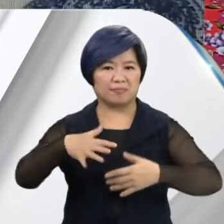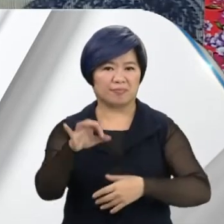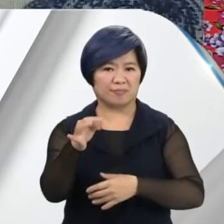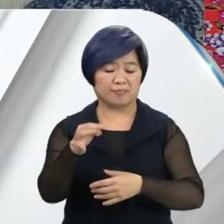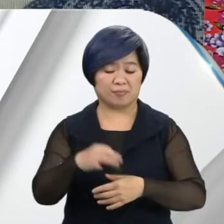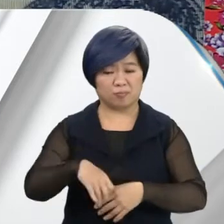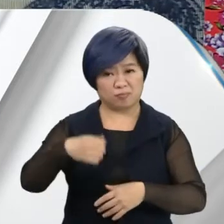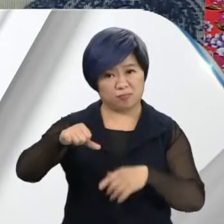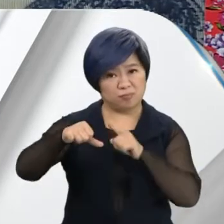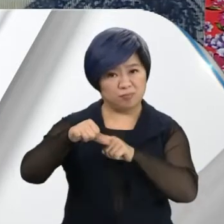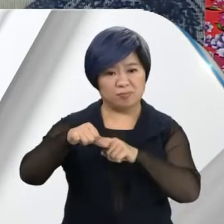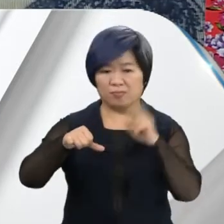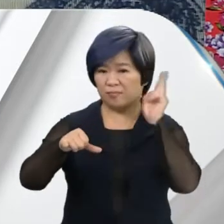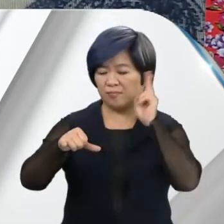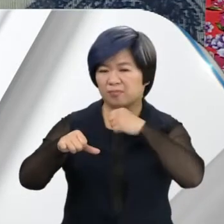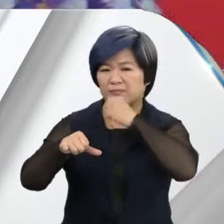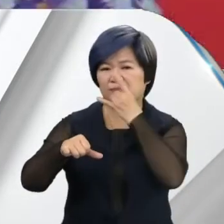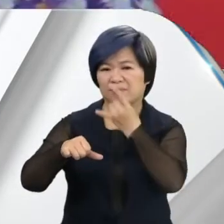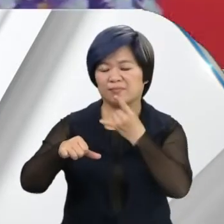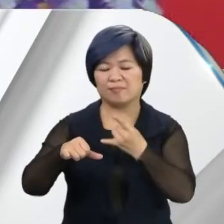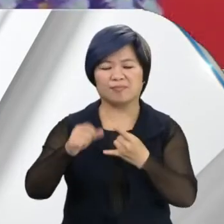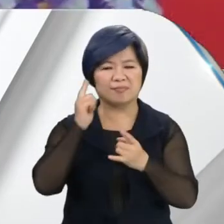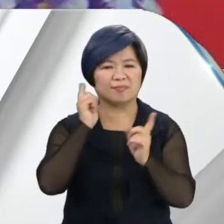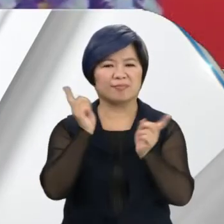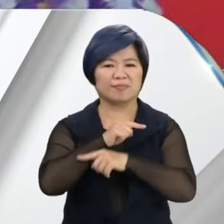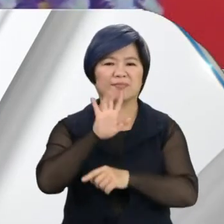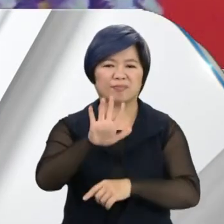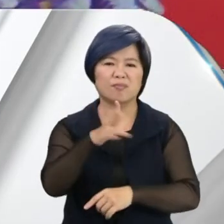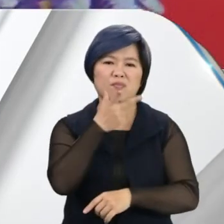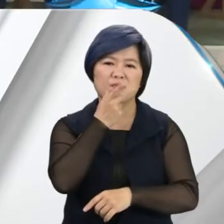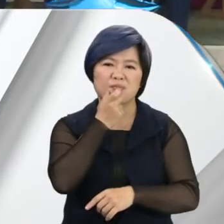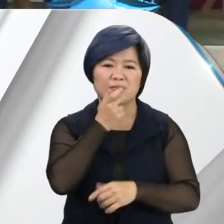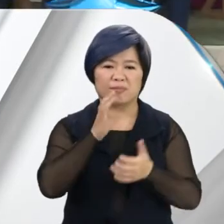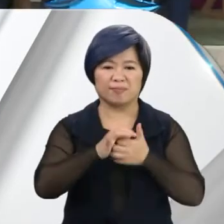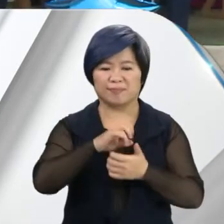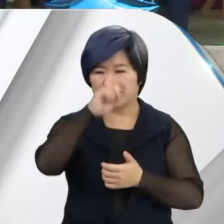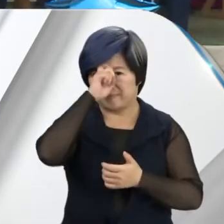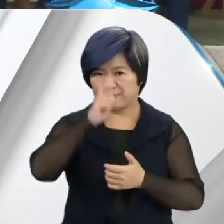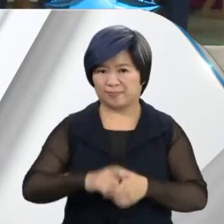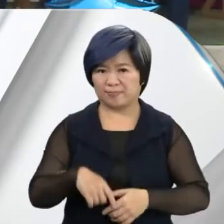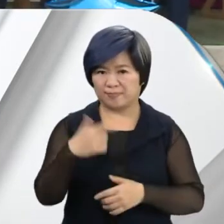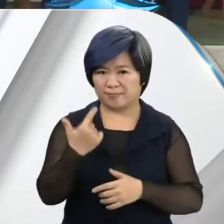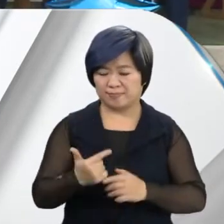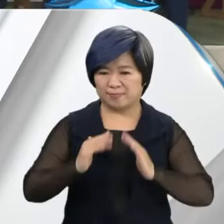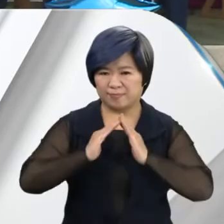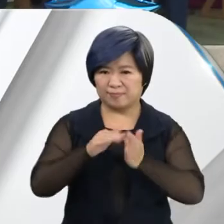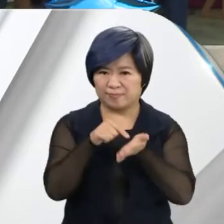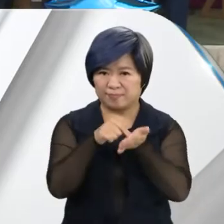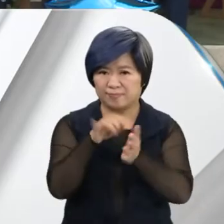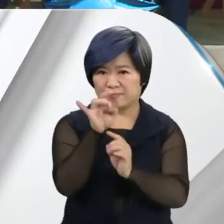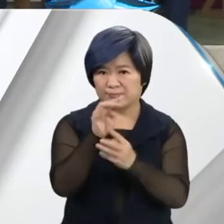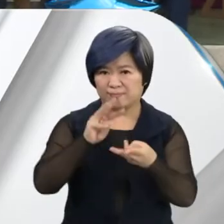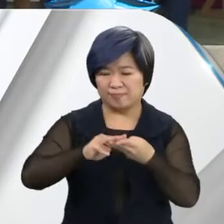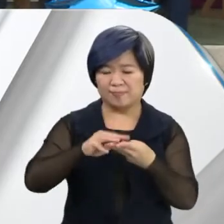五个圆，是用好多花的便宜讲有缘，希望向国际晚上买进的昨天，做